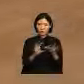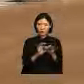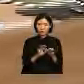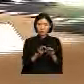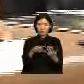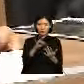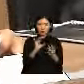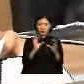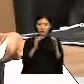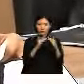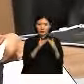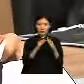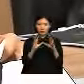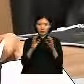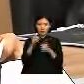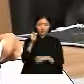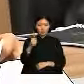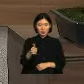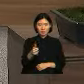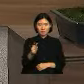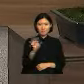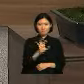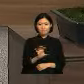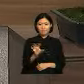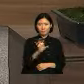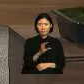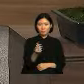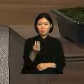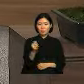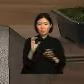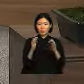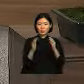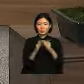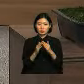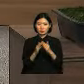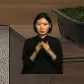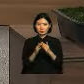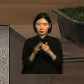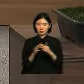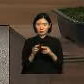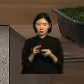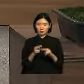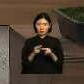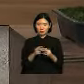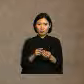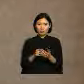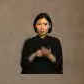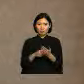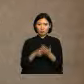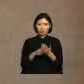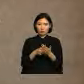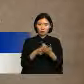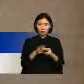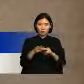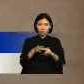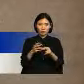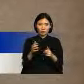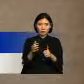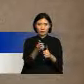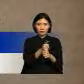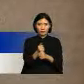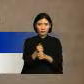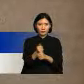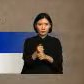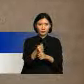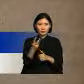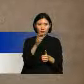선정 어린이집이나 원장이 반복되면서 몇몇 어린이집이 독점한다는 데 있습니다. 재위탁도 또 그냥 하는 게